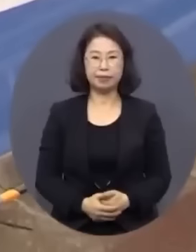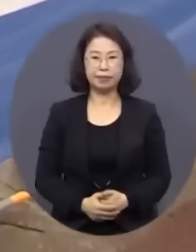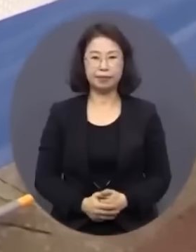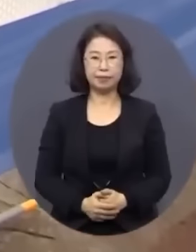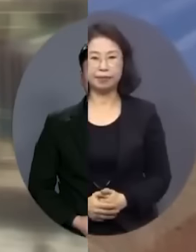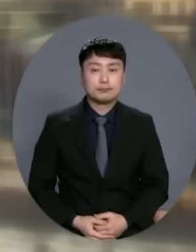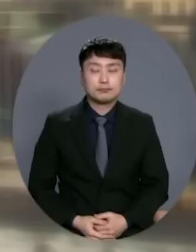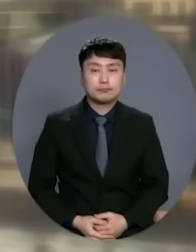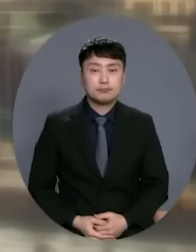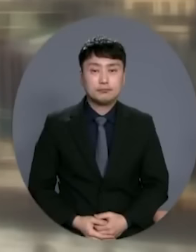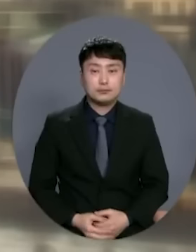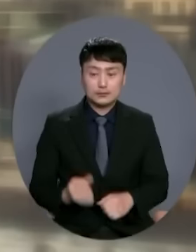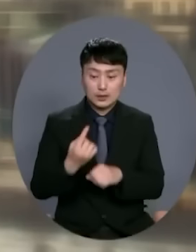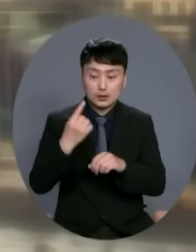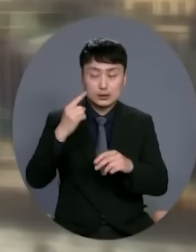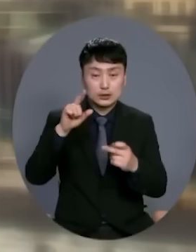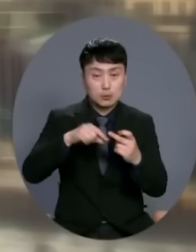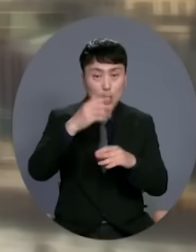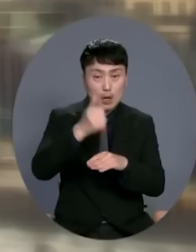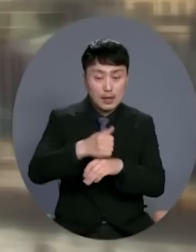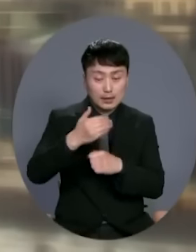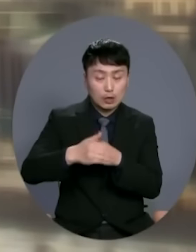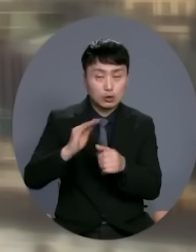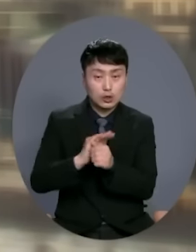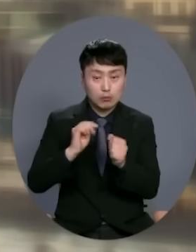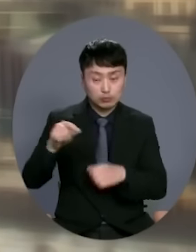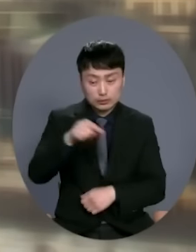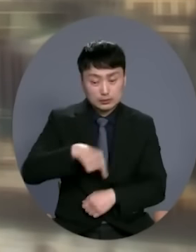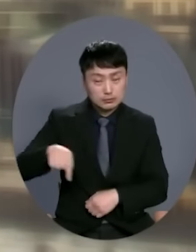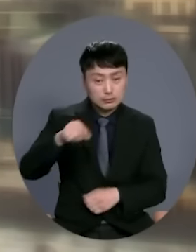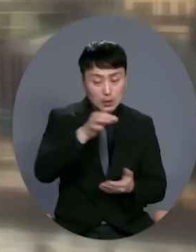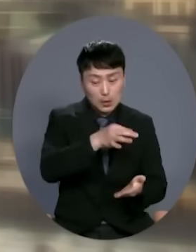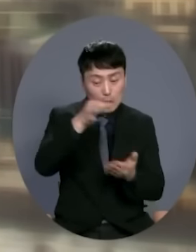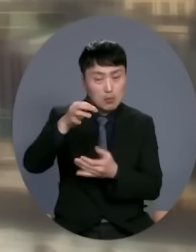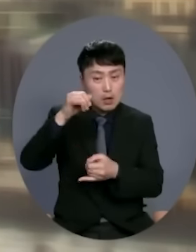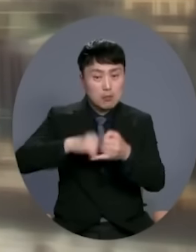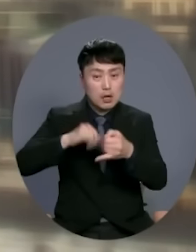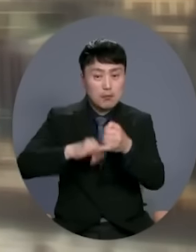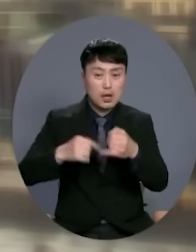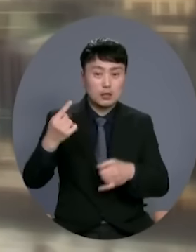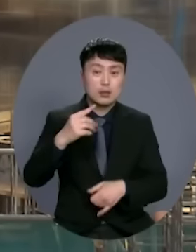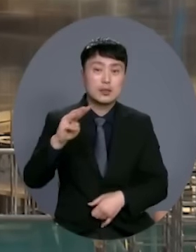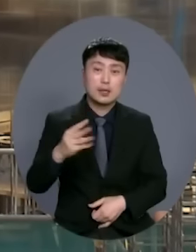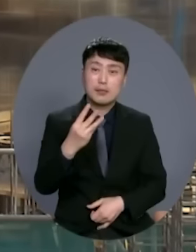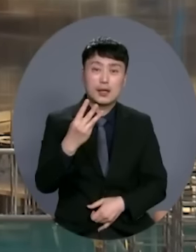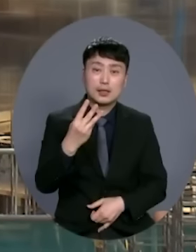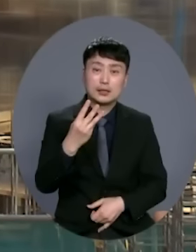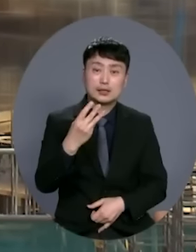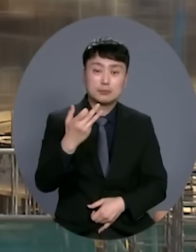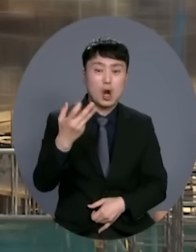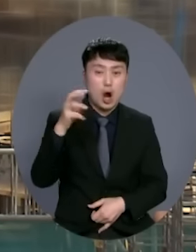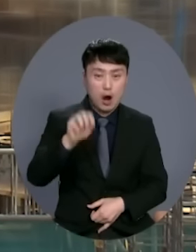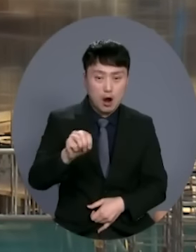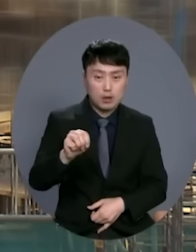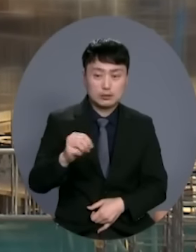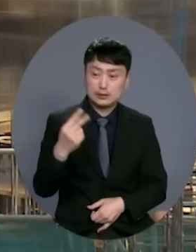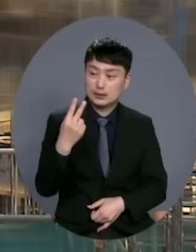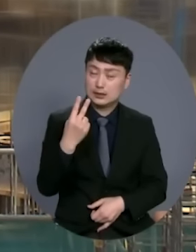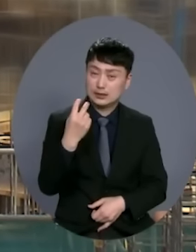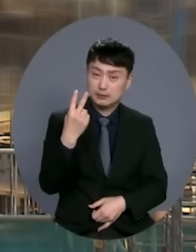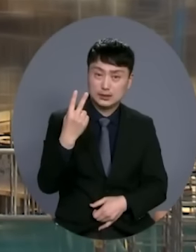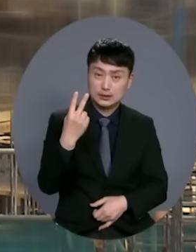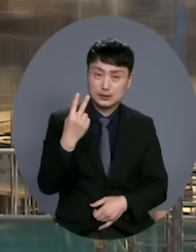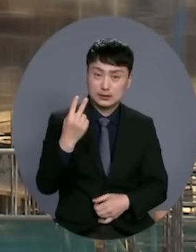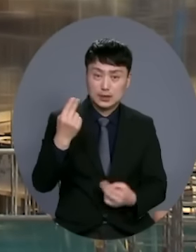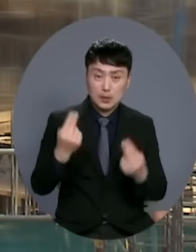이따금입니다. 지난해 말 기준 대구와 경북 지역의 체불액은 1,317억 원으로 추정됩니다. 2022년 말과